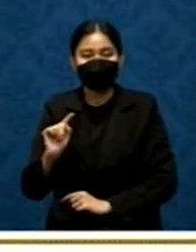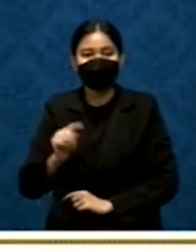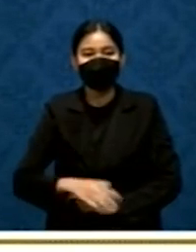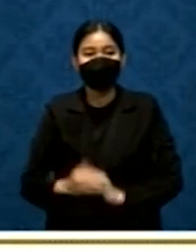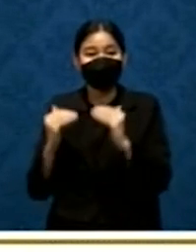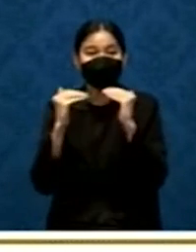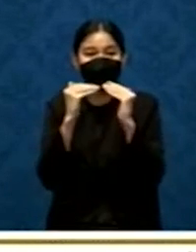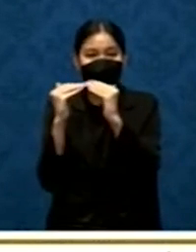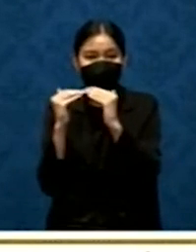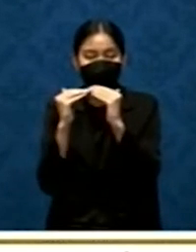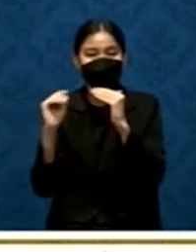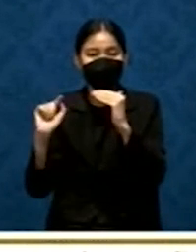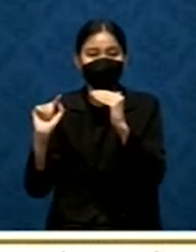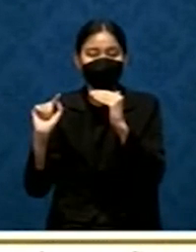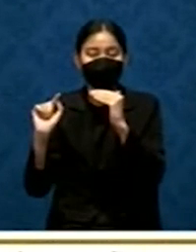ในสิทธิของ